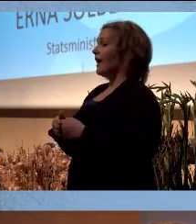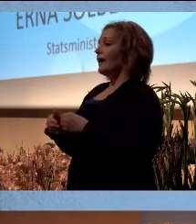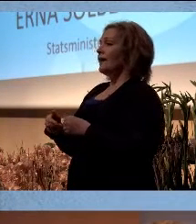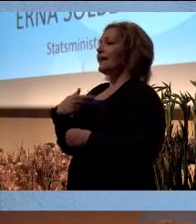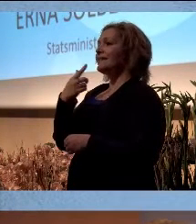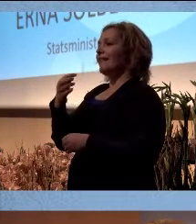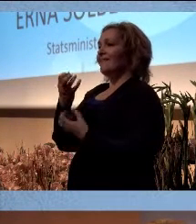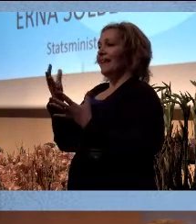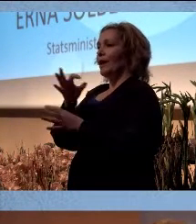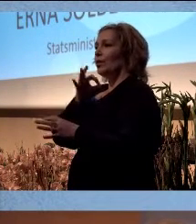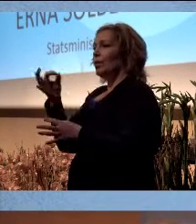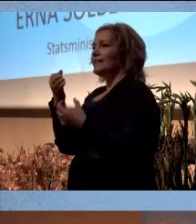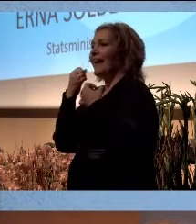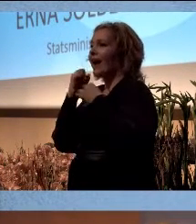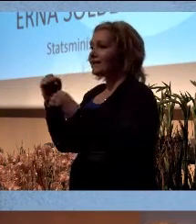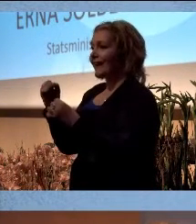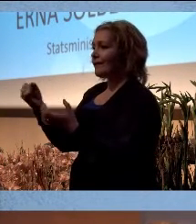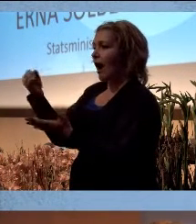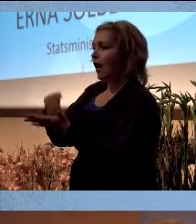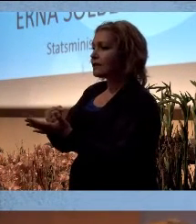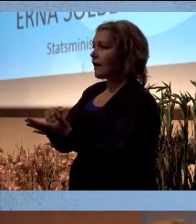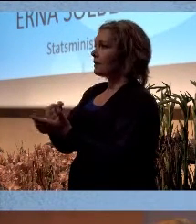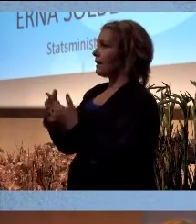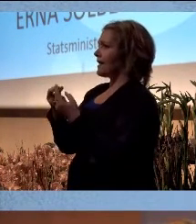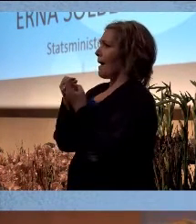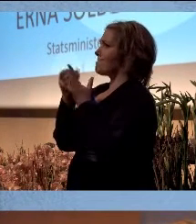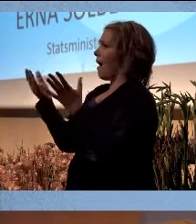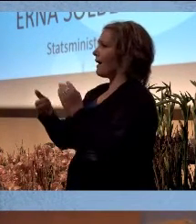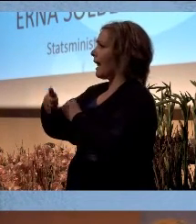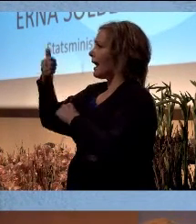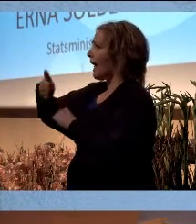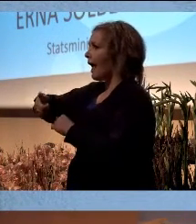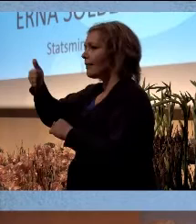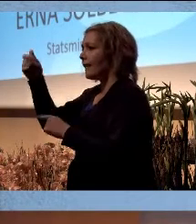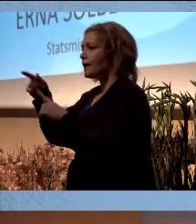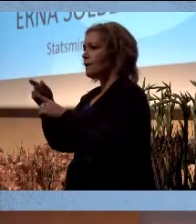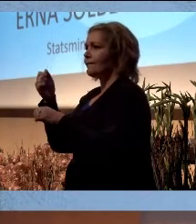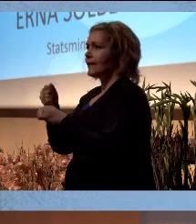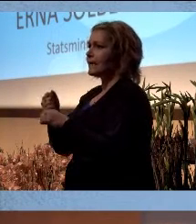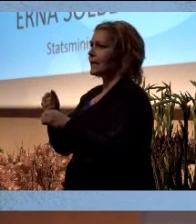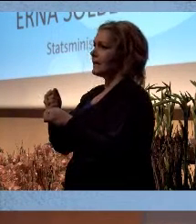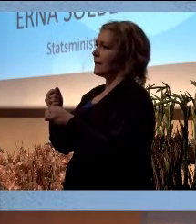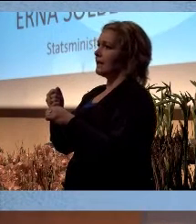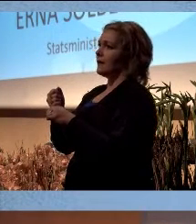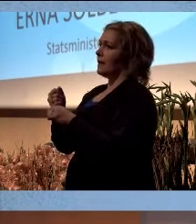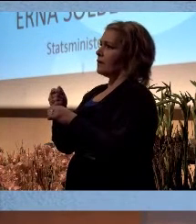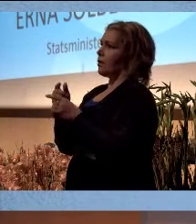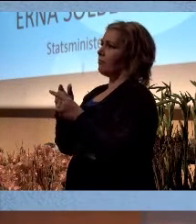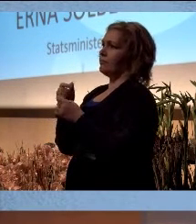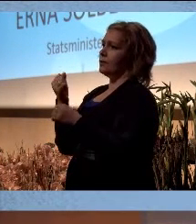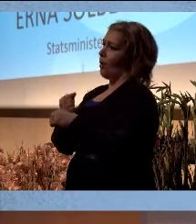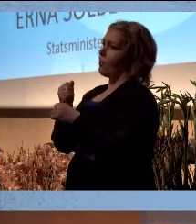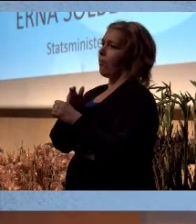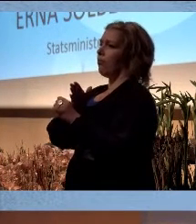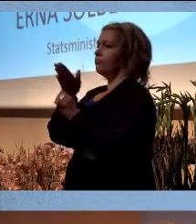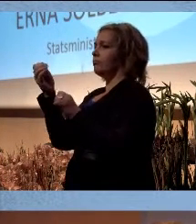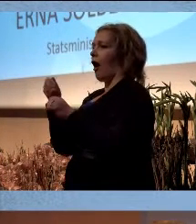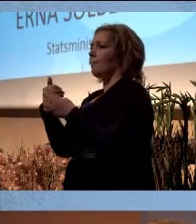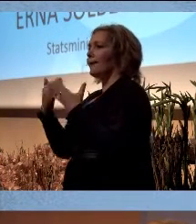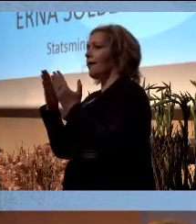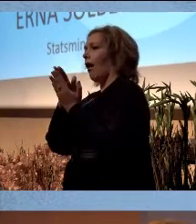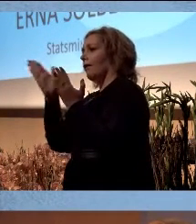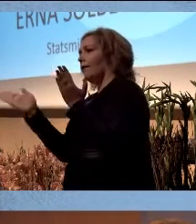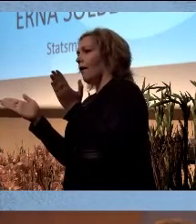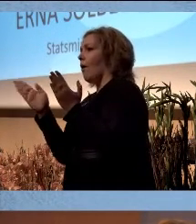Det er titusenvis av dyktige og engasjerte ansatte. Det er mange ledere som står på langt utover normal arbeidsdag. Alle gjør det